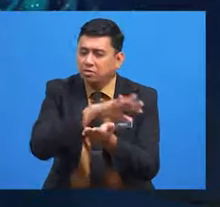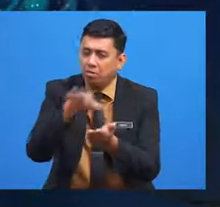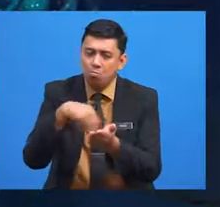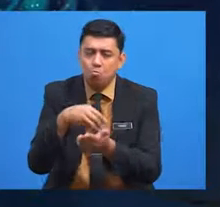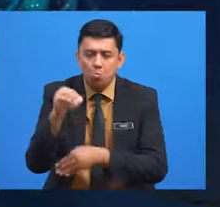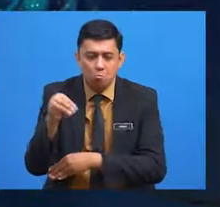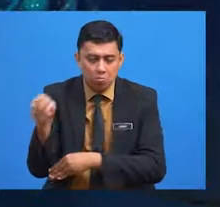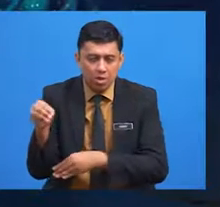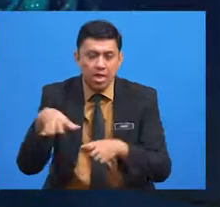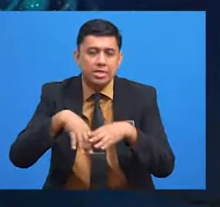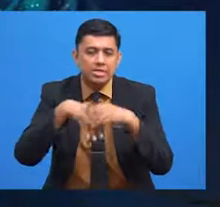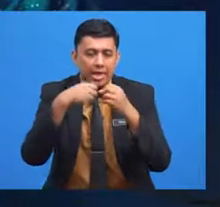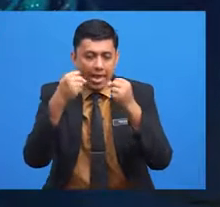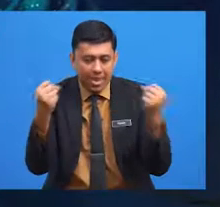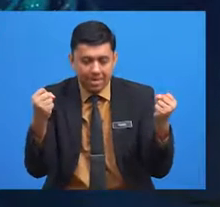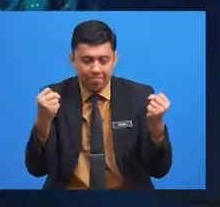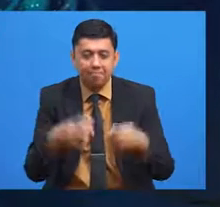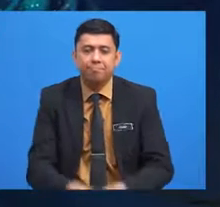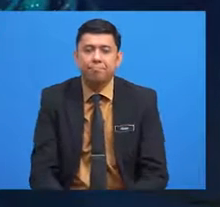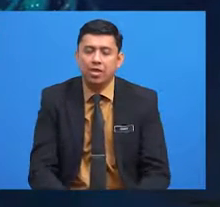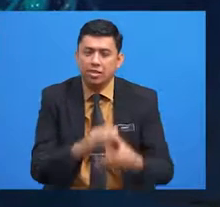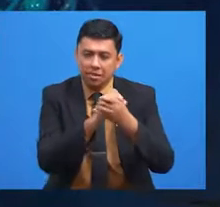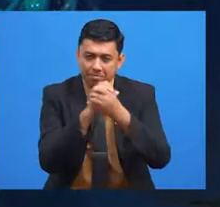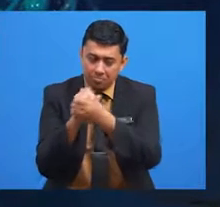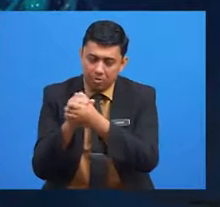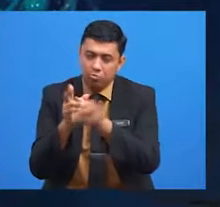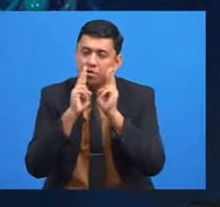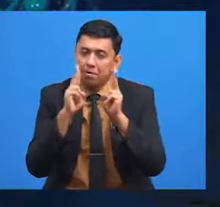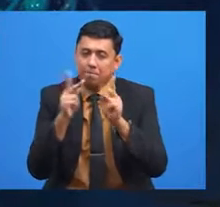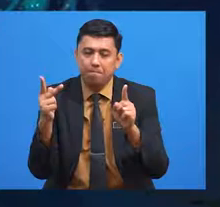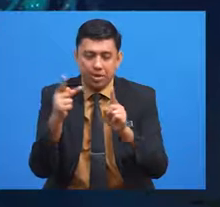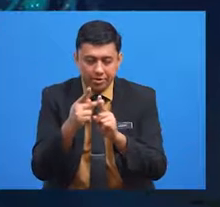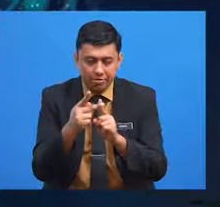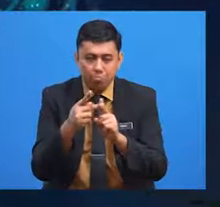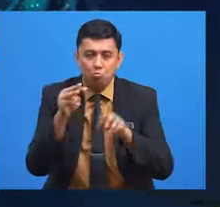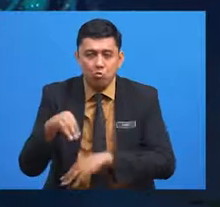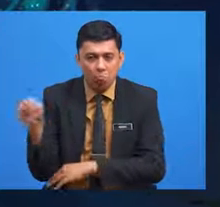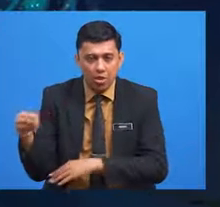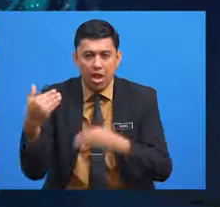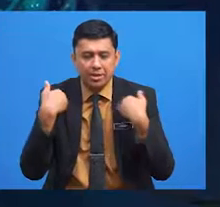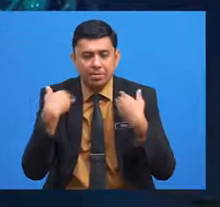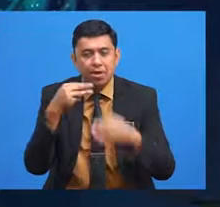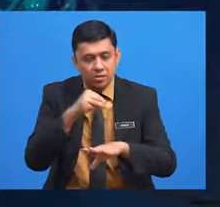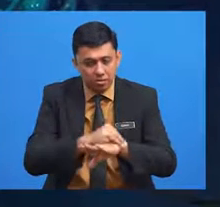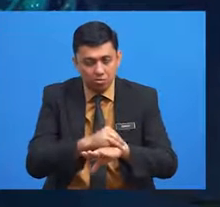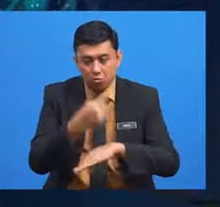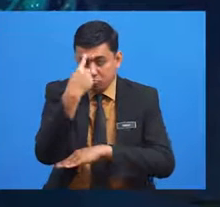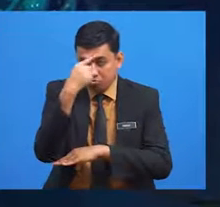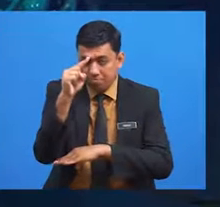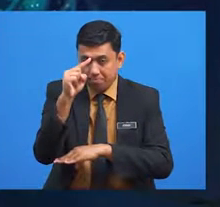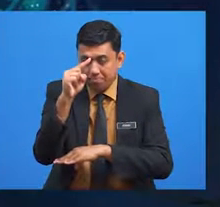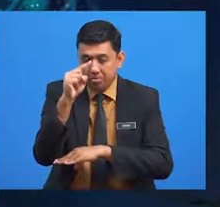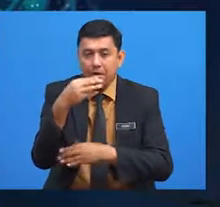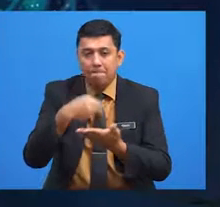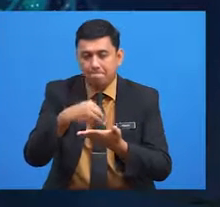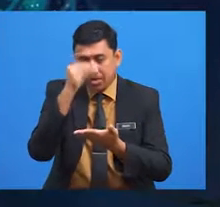keadaan sihat sejahtera. Tahniah diucapkan kepada murid-murid kerana dapat meluangkan masa untuk